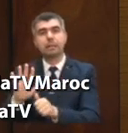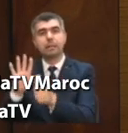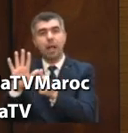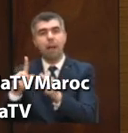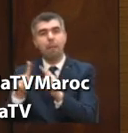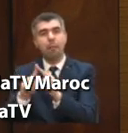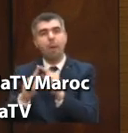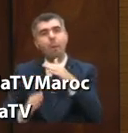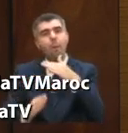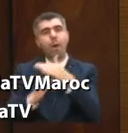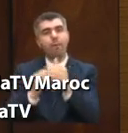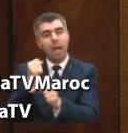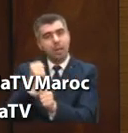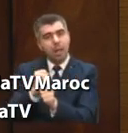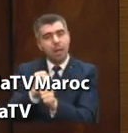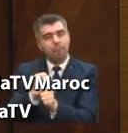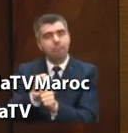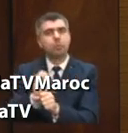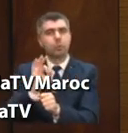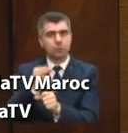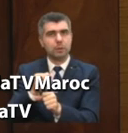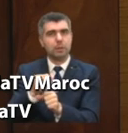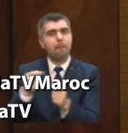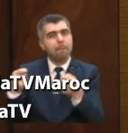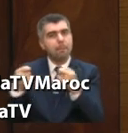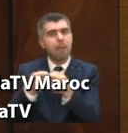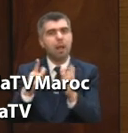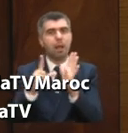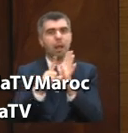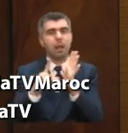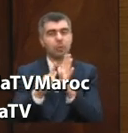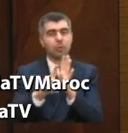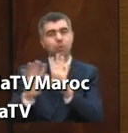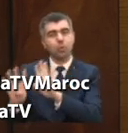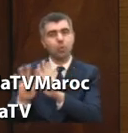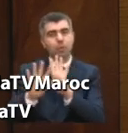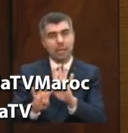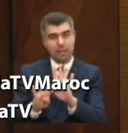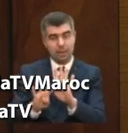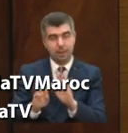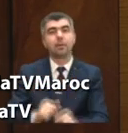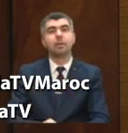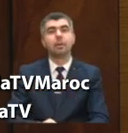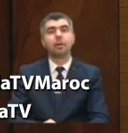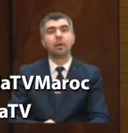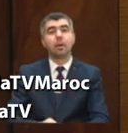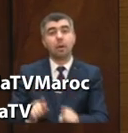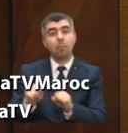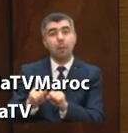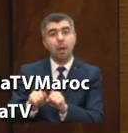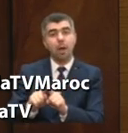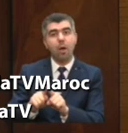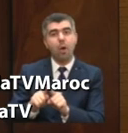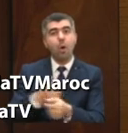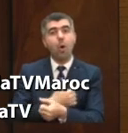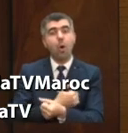العمل وفق أحكام المادة 32 من القانون 65/99 المتعلق بمدونة الشغل، مع احتساب فترة التوقف